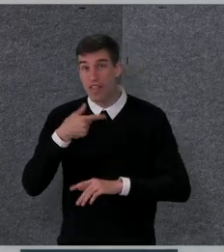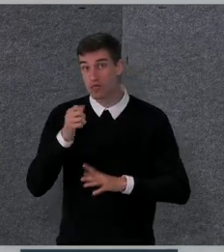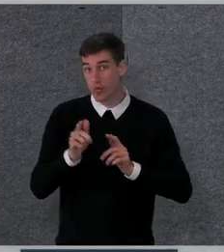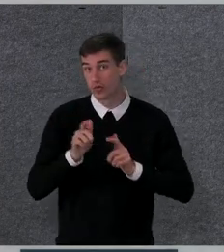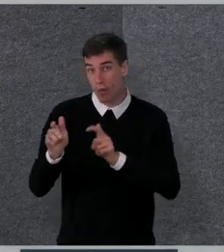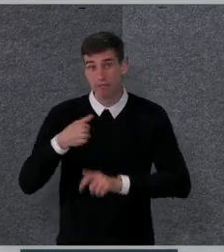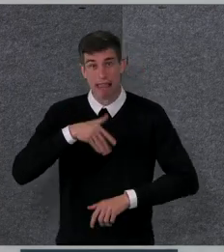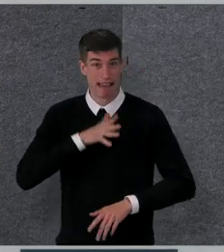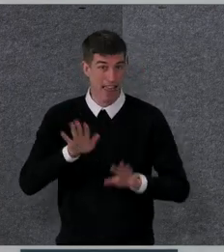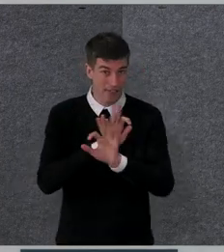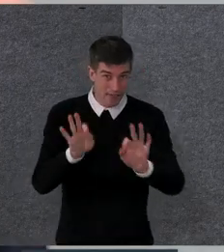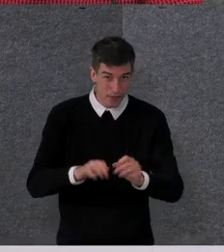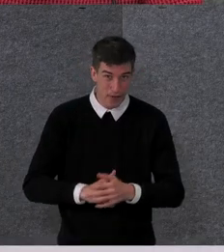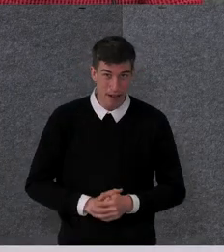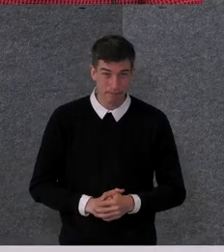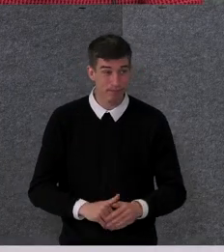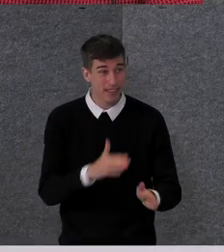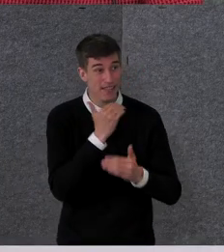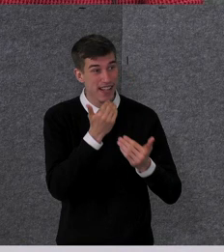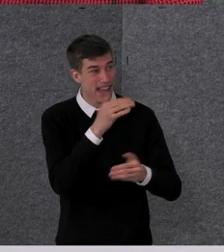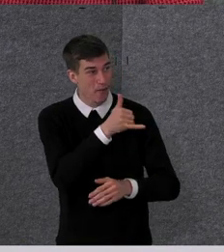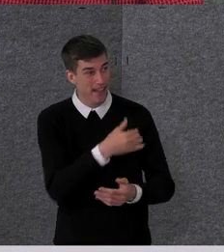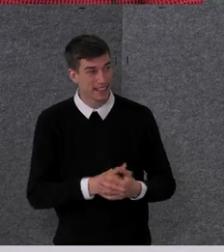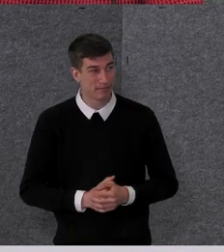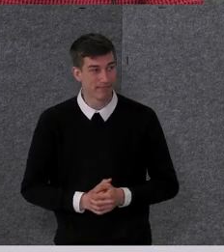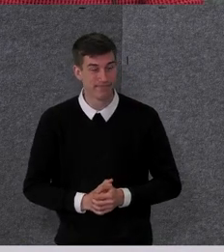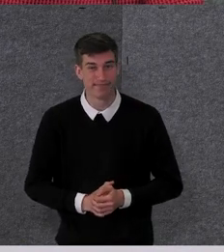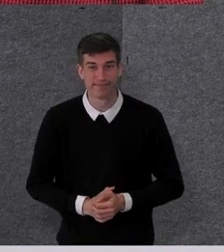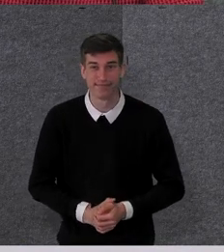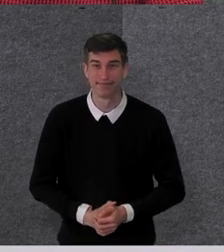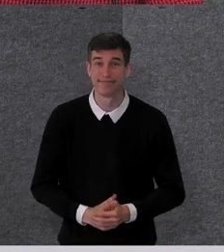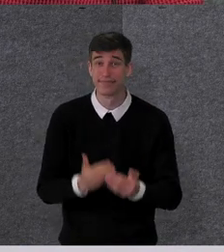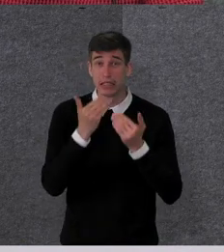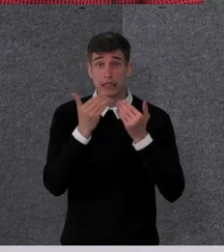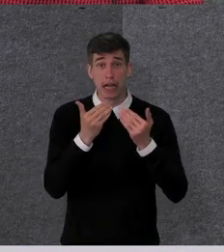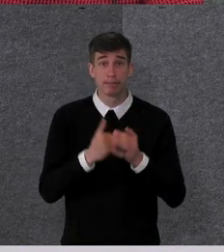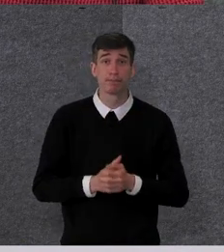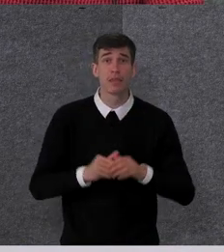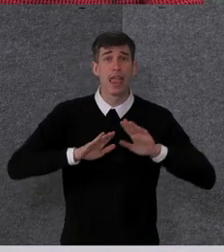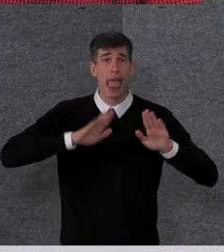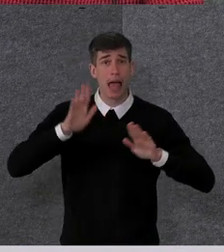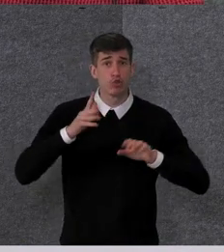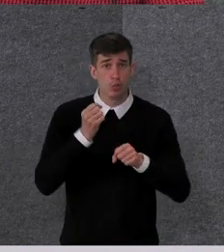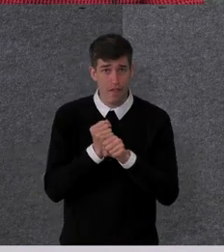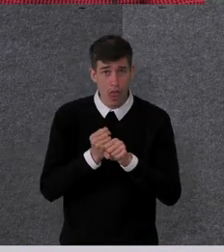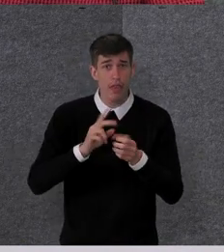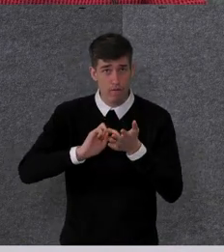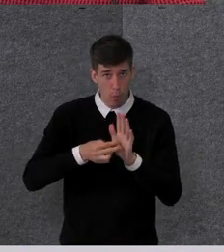darf. Okay? Vielen Dank, Johannes. Wir haben in der Zwischenzeit die Abstimmung vorbereiten können.